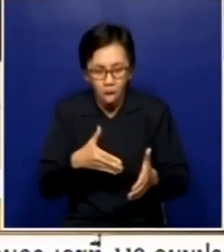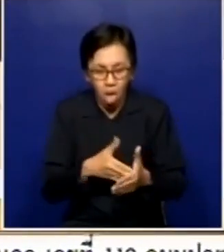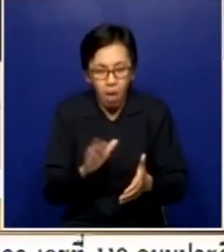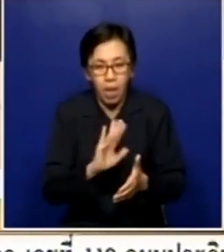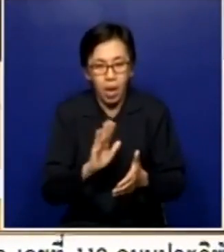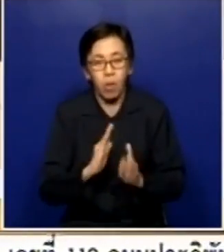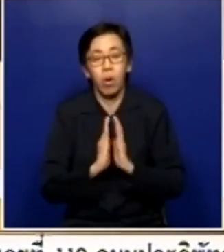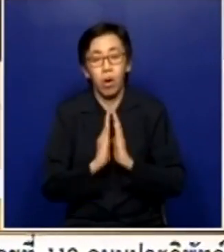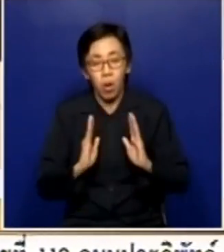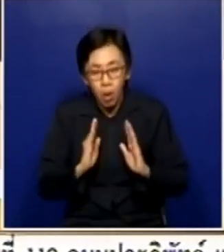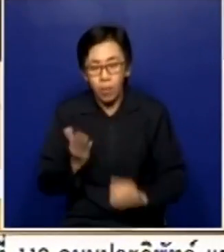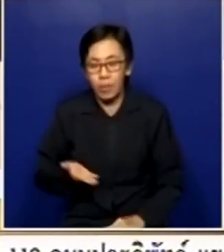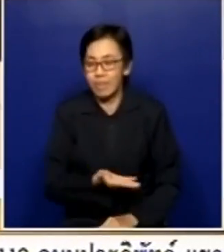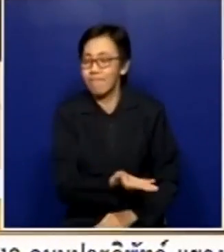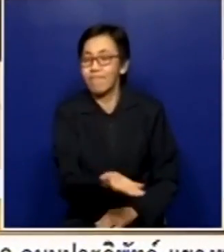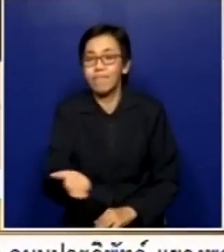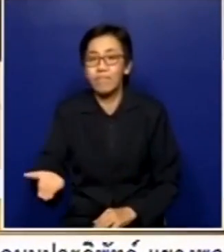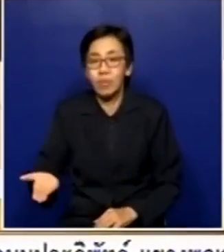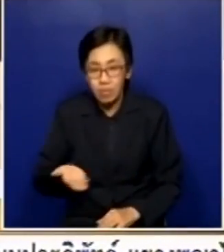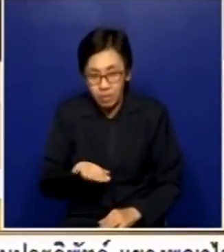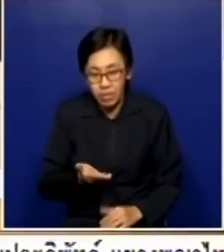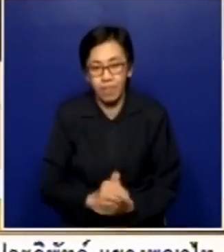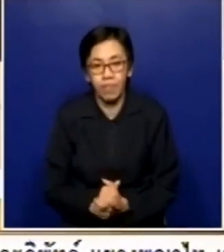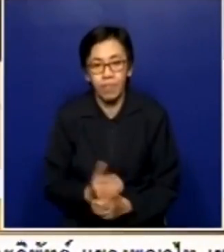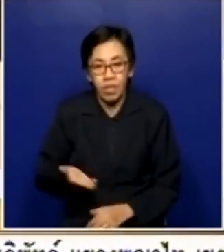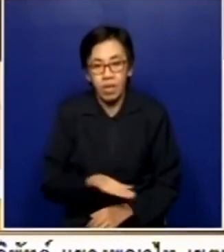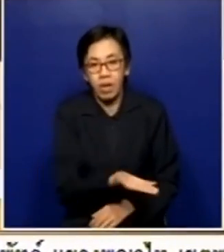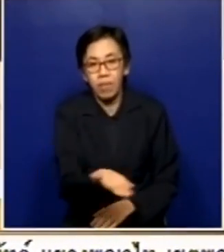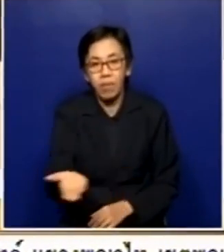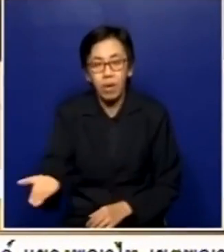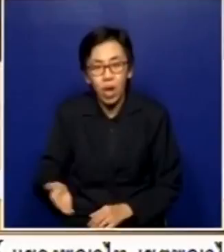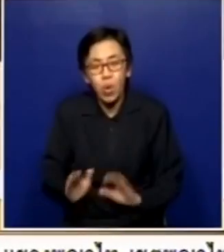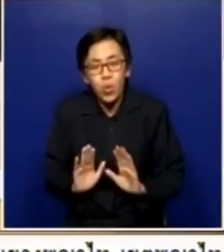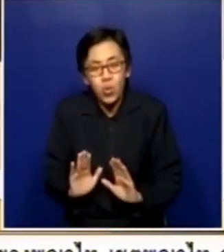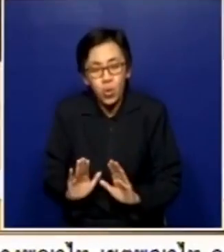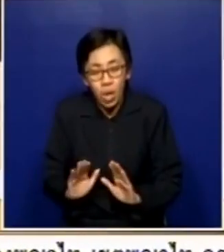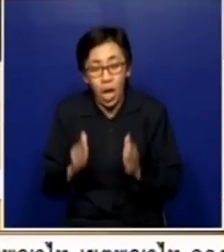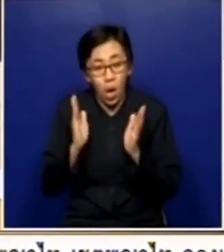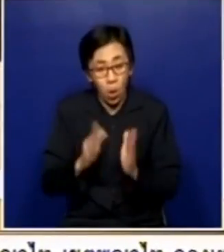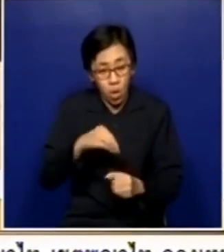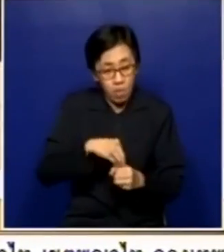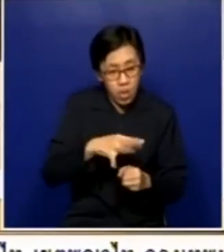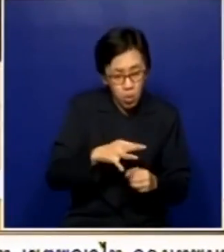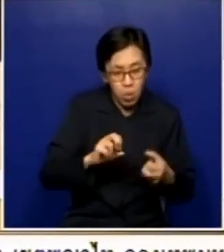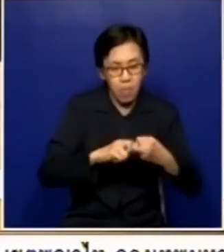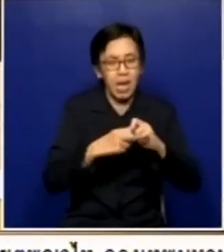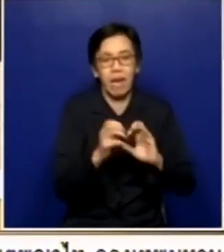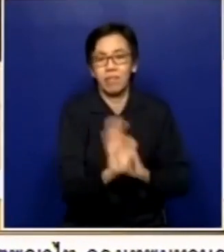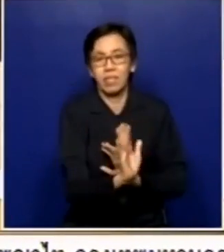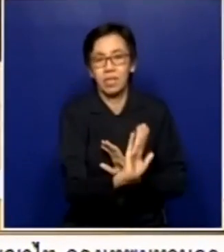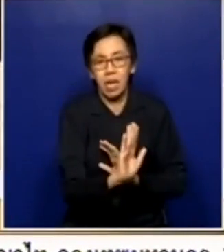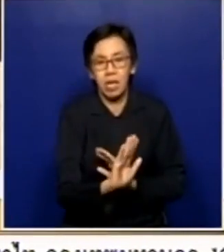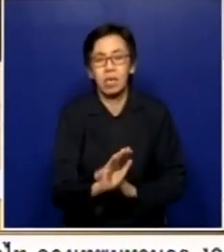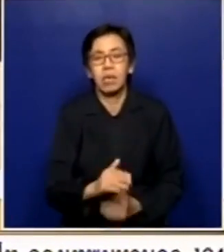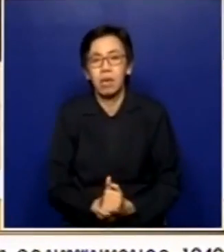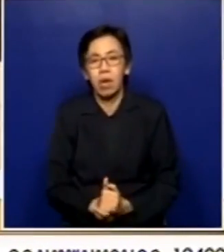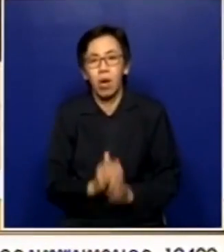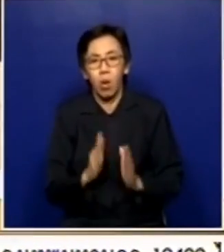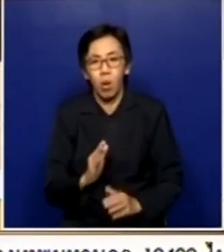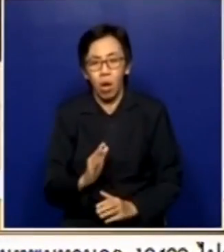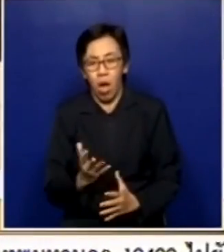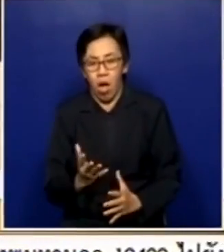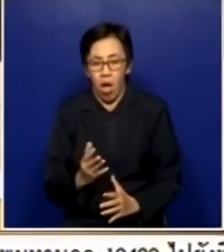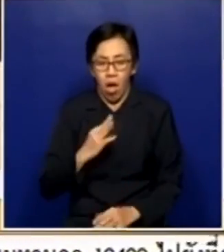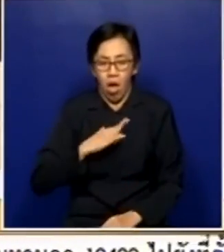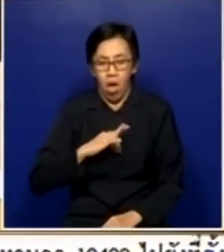เพื่อนๆนะที่อยู่แล้วก็ไม่ได้บอกว่าคุณไม่อยู่เป็นปัญหาเพราะว่าบางท่านคงวันตั้ง